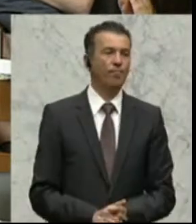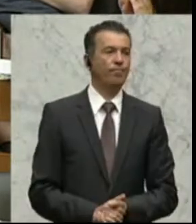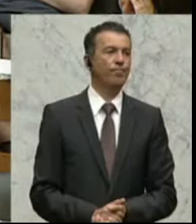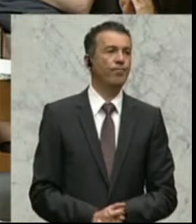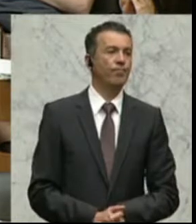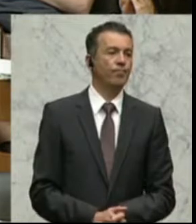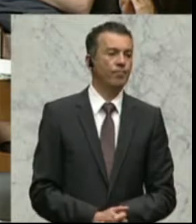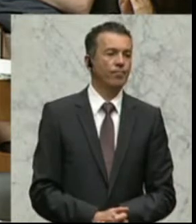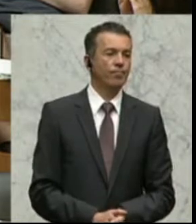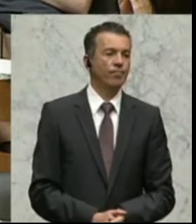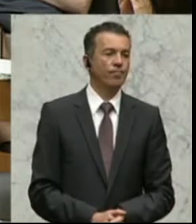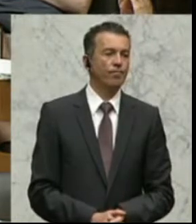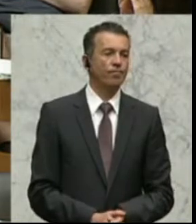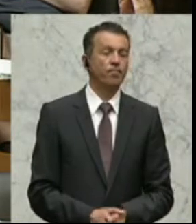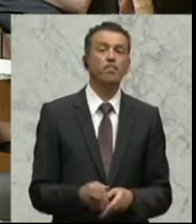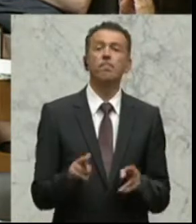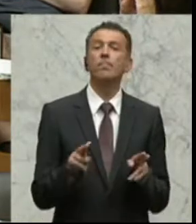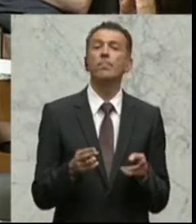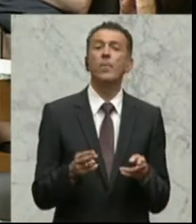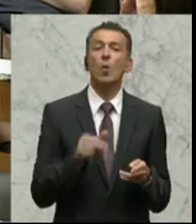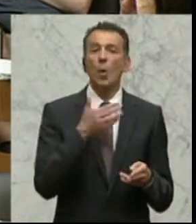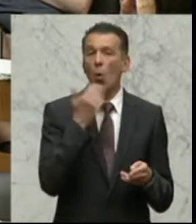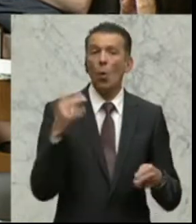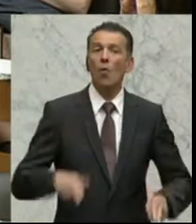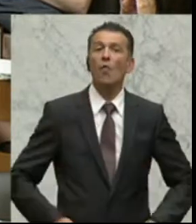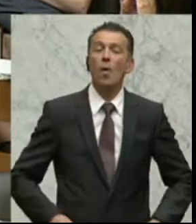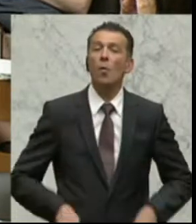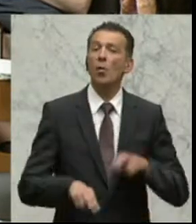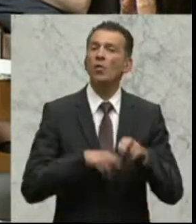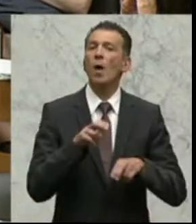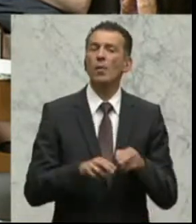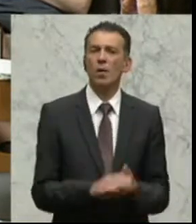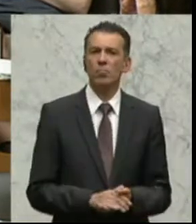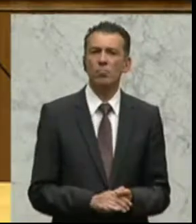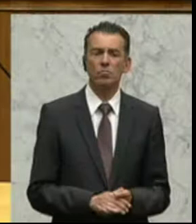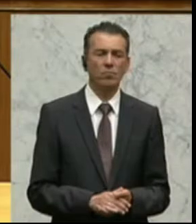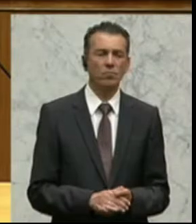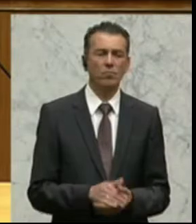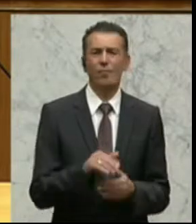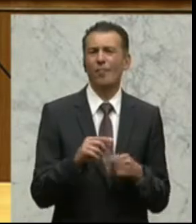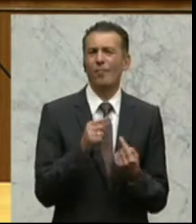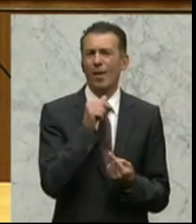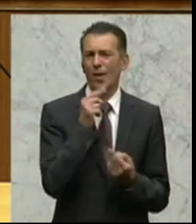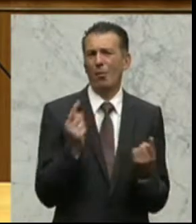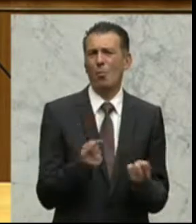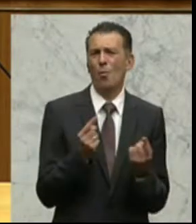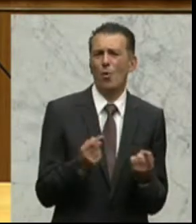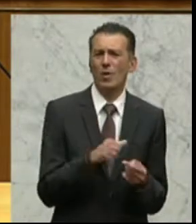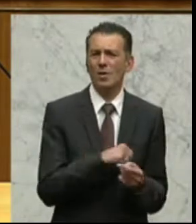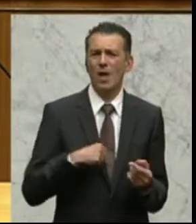Warum wollen wir konkret keine Vermögensabgaben? Na bitteschön, wir werden doch nicht den Populismus und den Eigennutz des